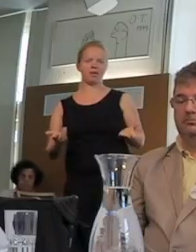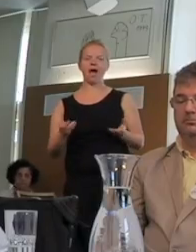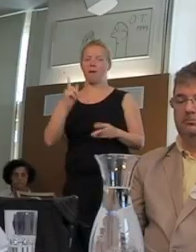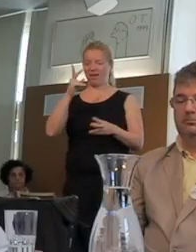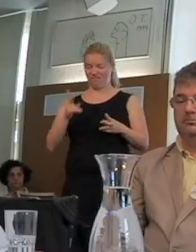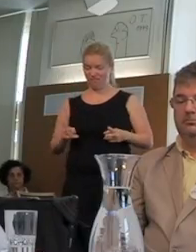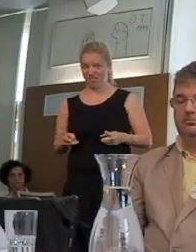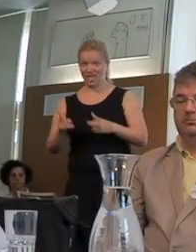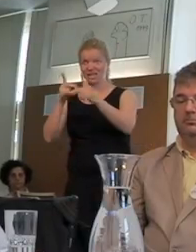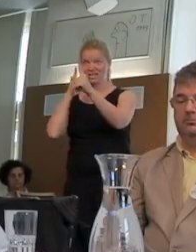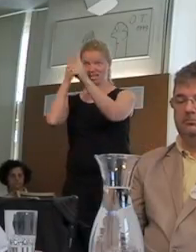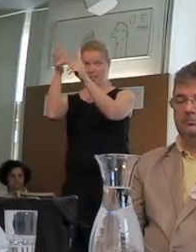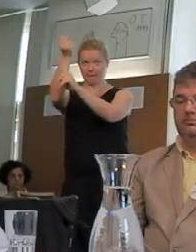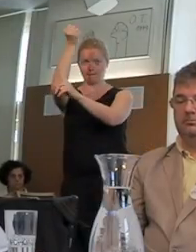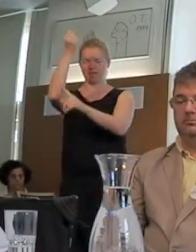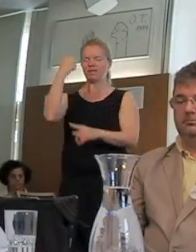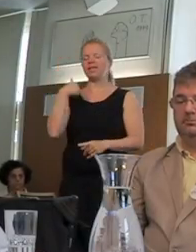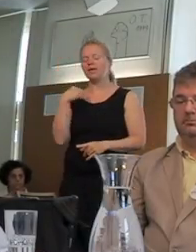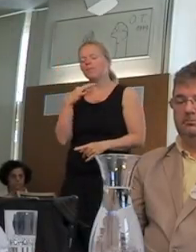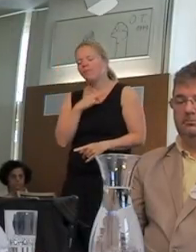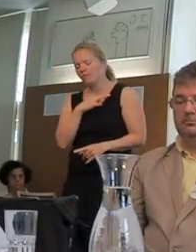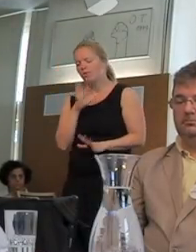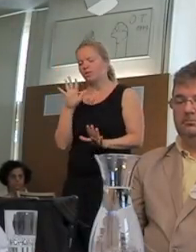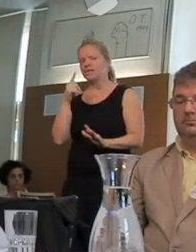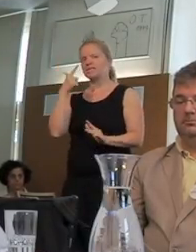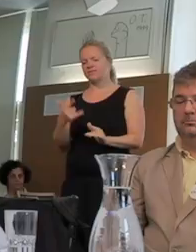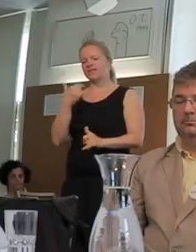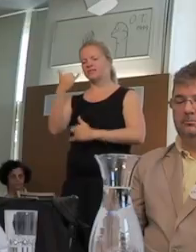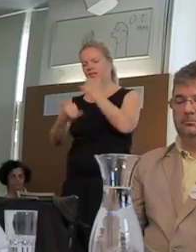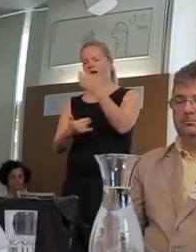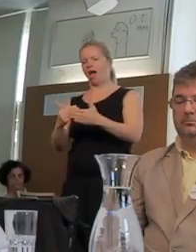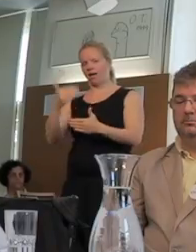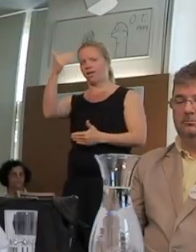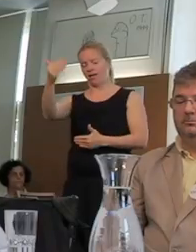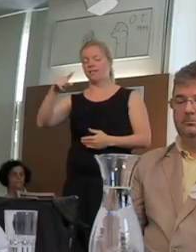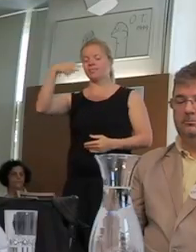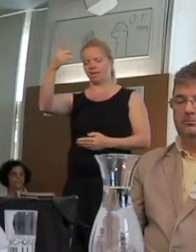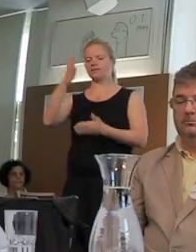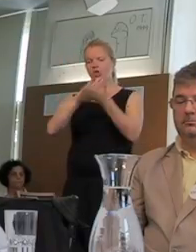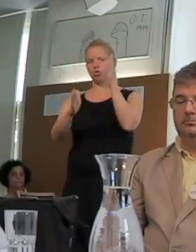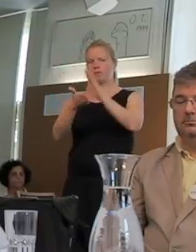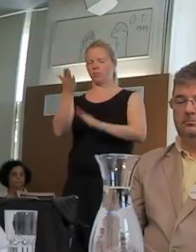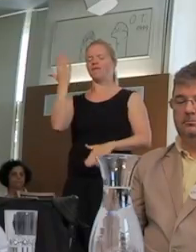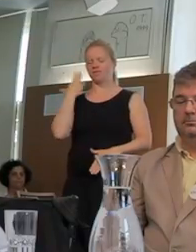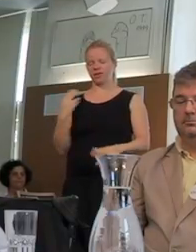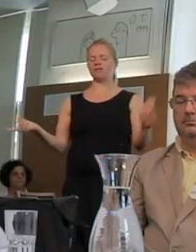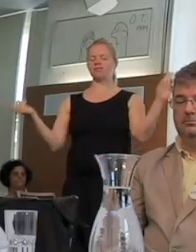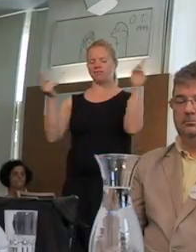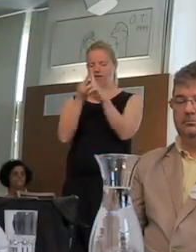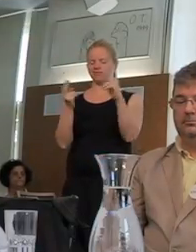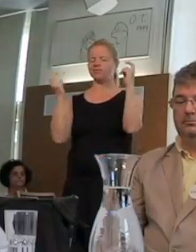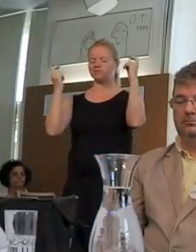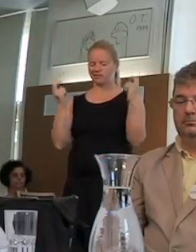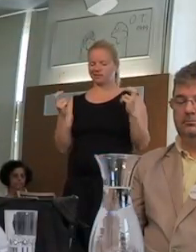wir werden, fürchte ich, in 20 Jahren beim nächsten Jubiläum da sitzen und feststellen, dass wir